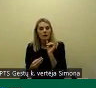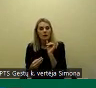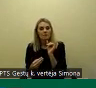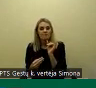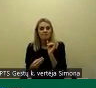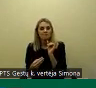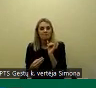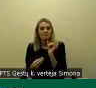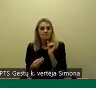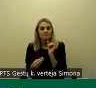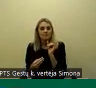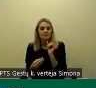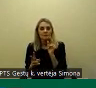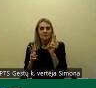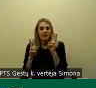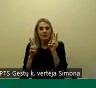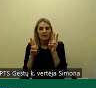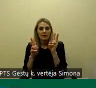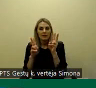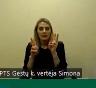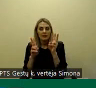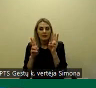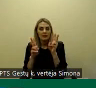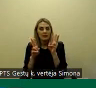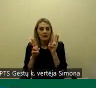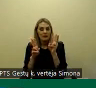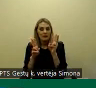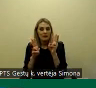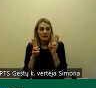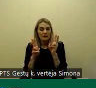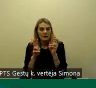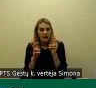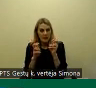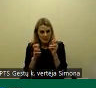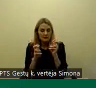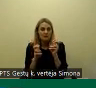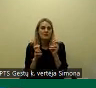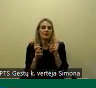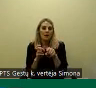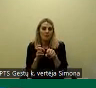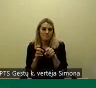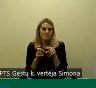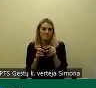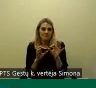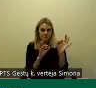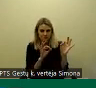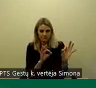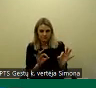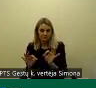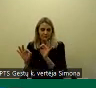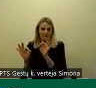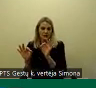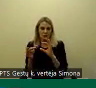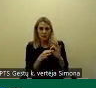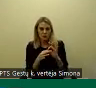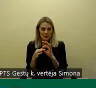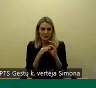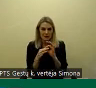tarpdalykinės temos ateina ir per dalykų pasiekimus, ypač kai tai yra susieta